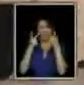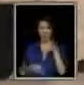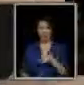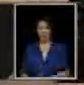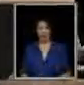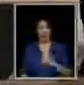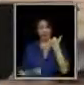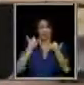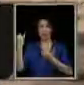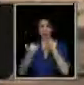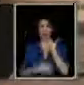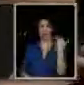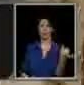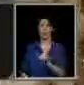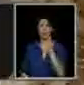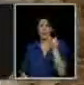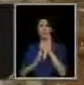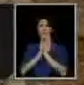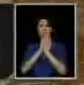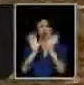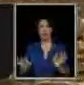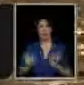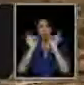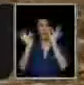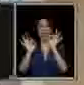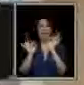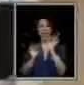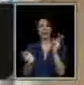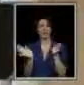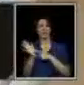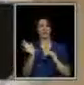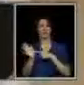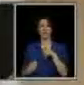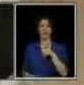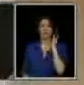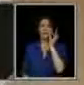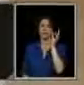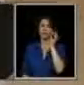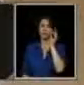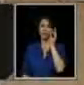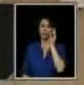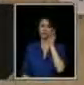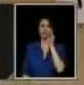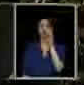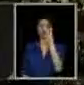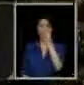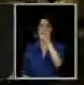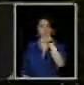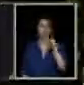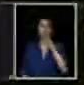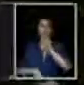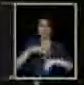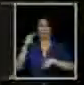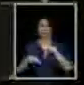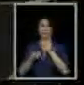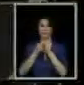טלפונים אינסופיים, בקשות לפגישה, דחיות, זה היום יום של רש ובית, שניהם מטופלים של הקרן לטיפול בחסויים,